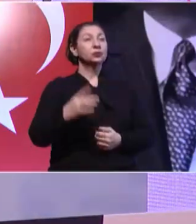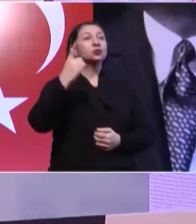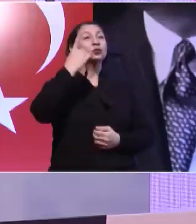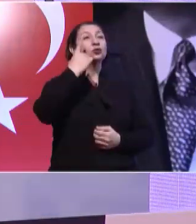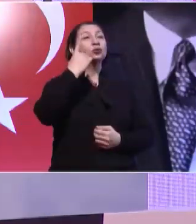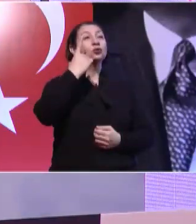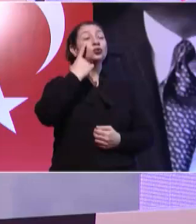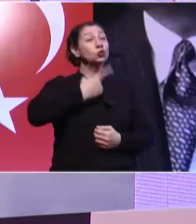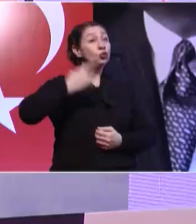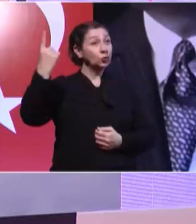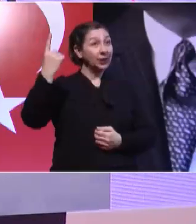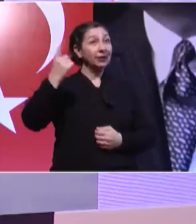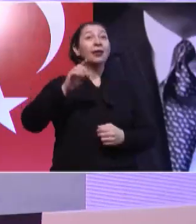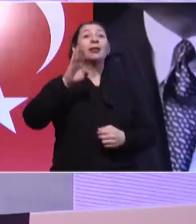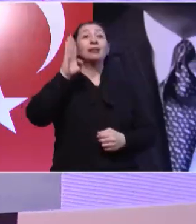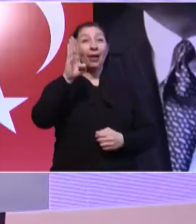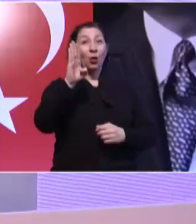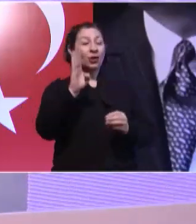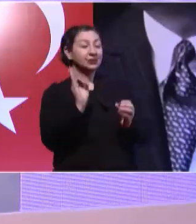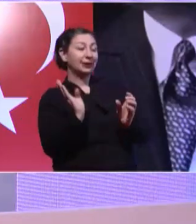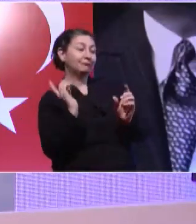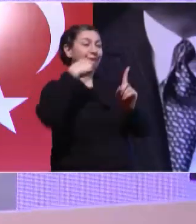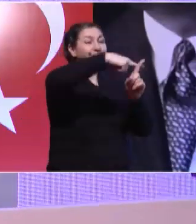Cumhuriyeti demokrasiyle taçlandırmak.